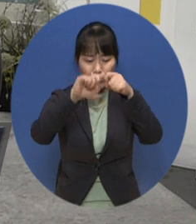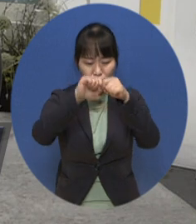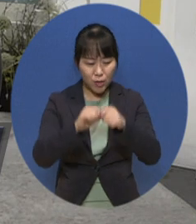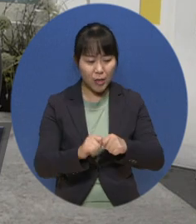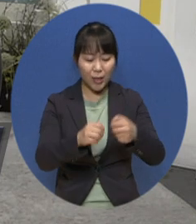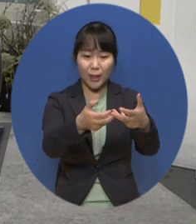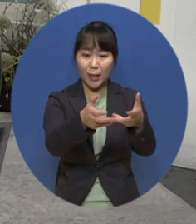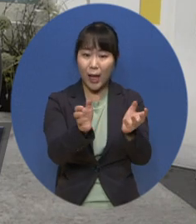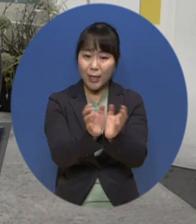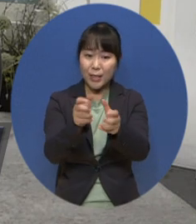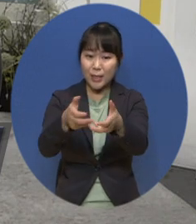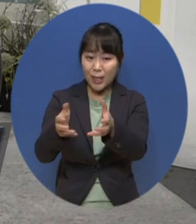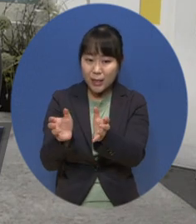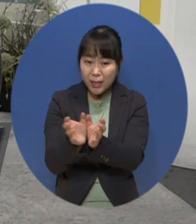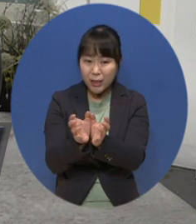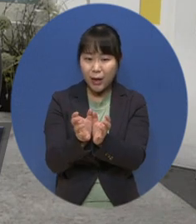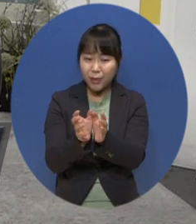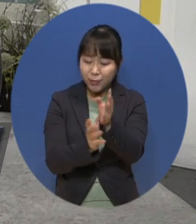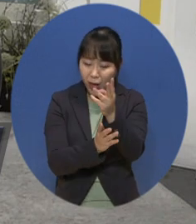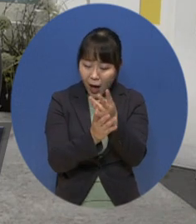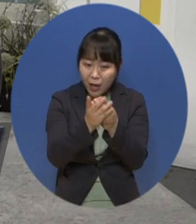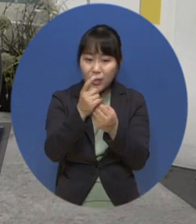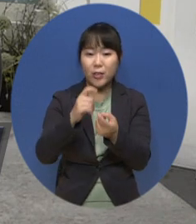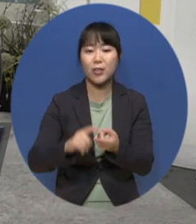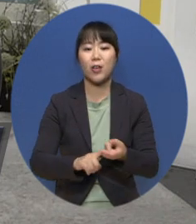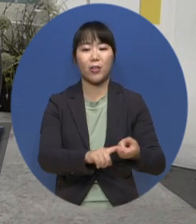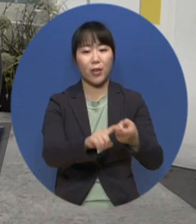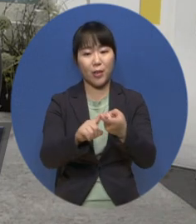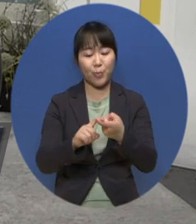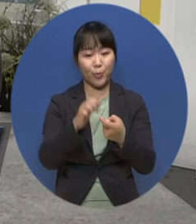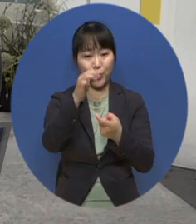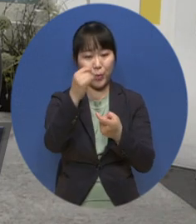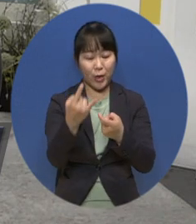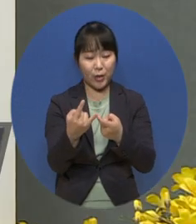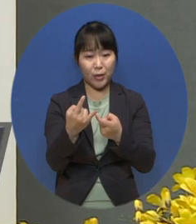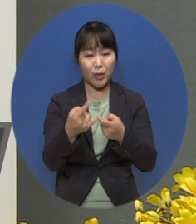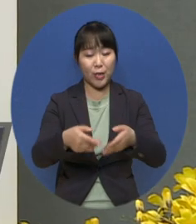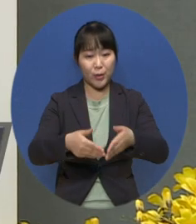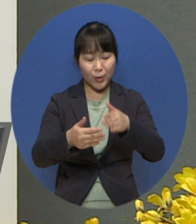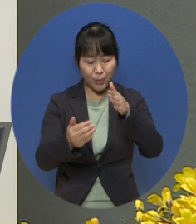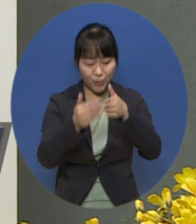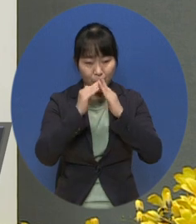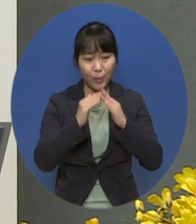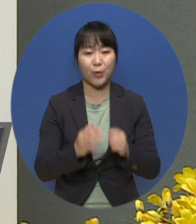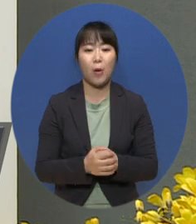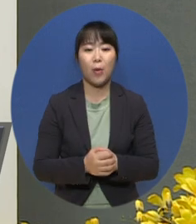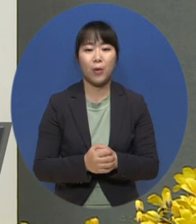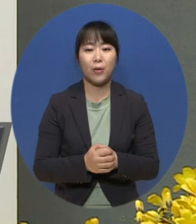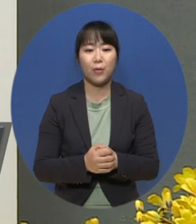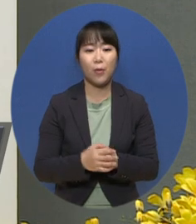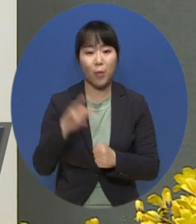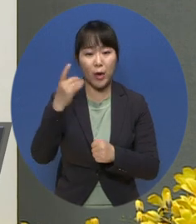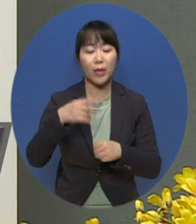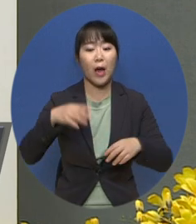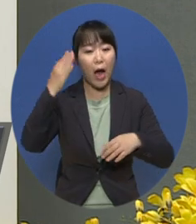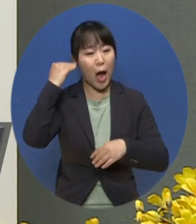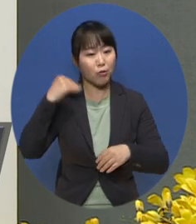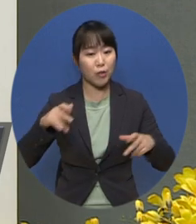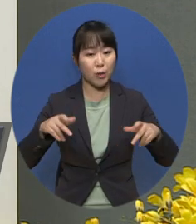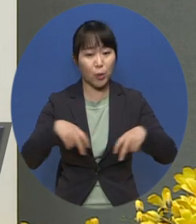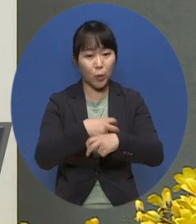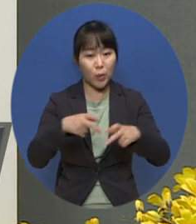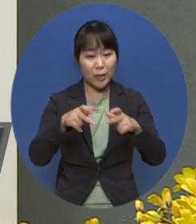구체적인 제 단체들이 하나가 돼서 연합회 를 구성했고 에 원래는 시 교통 장애인 협회